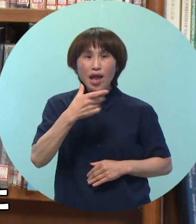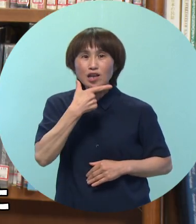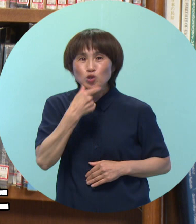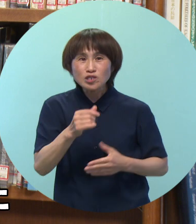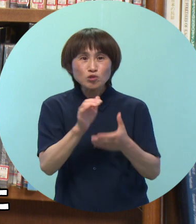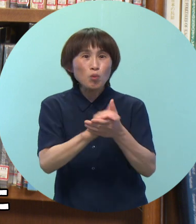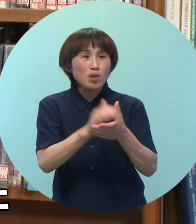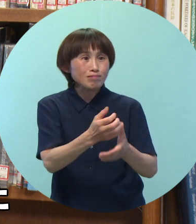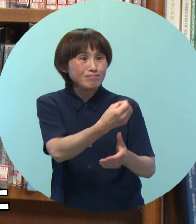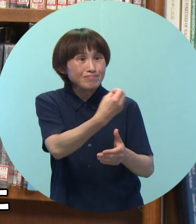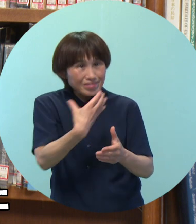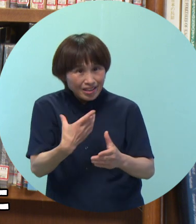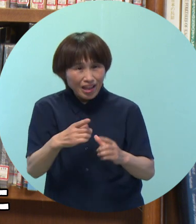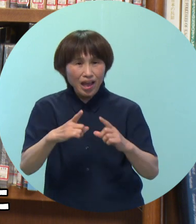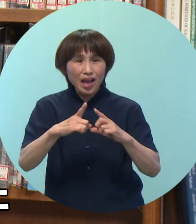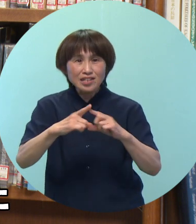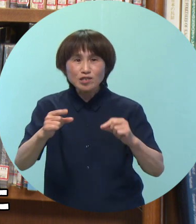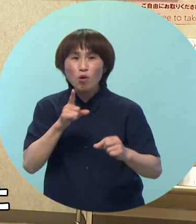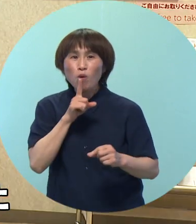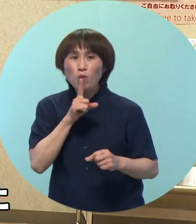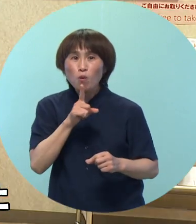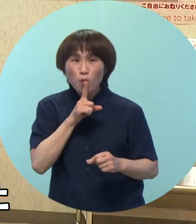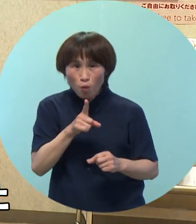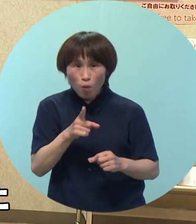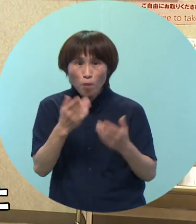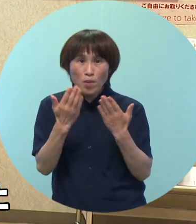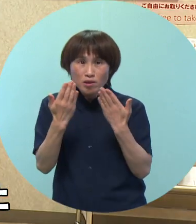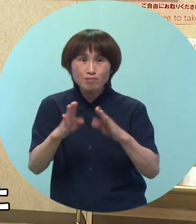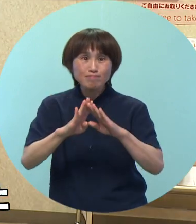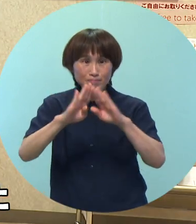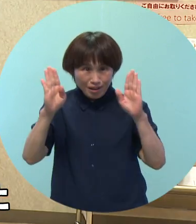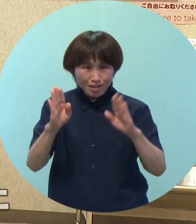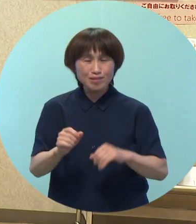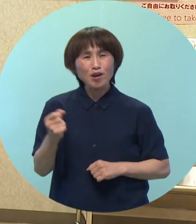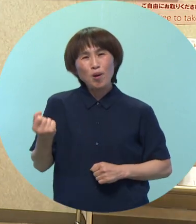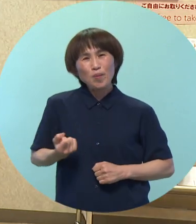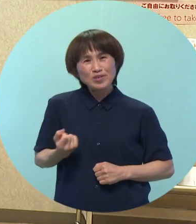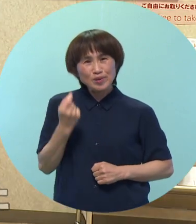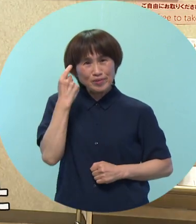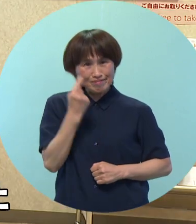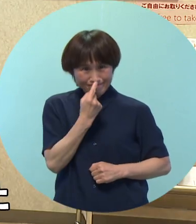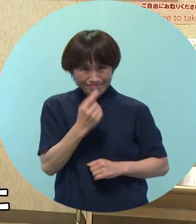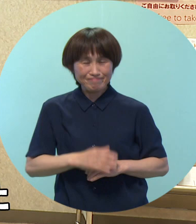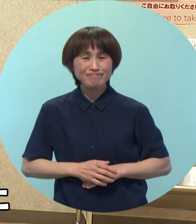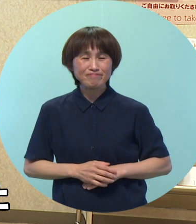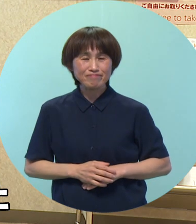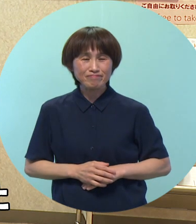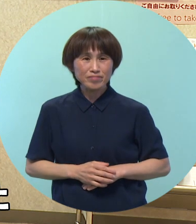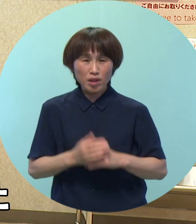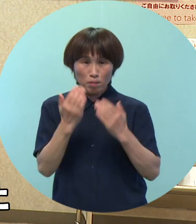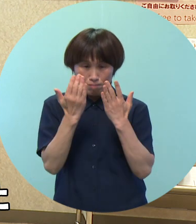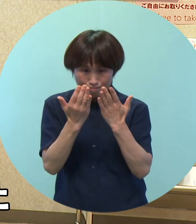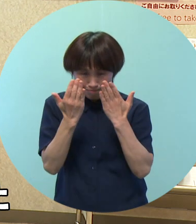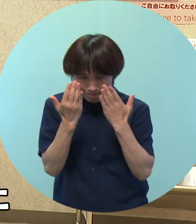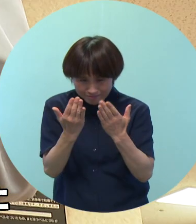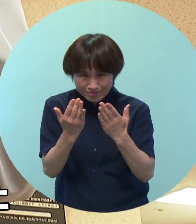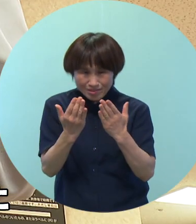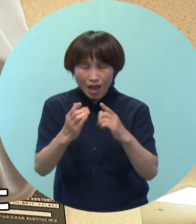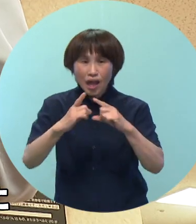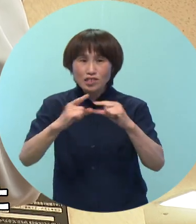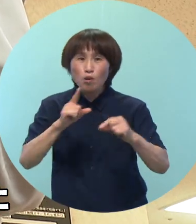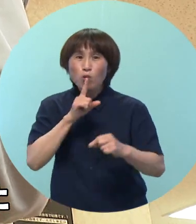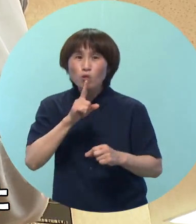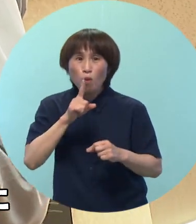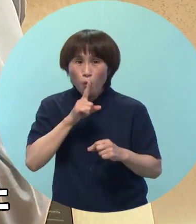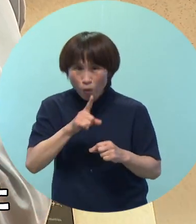語を勉強し始めてみて、面白いなと思って、せっかく学んできたその日本語を生